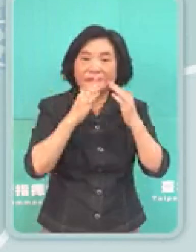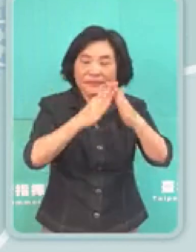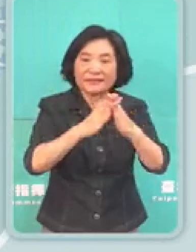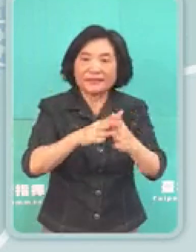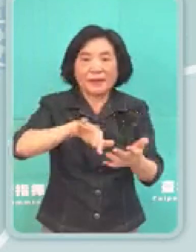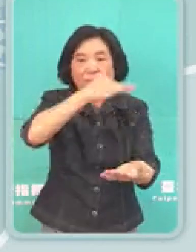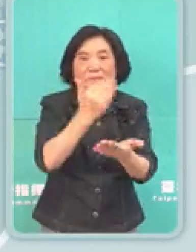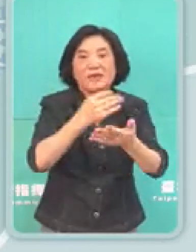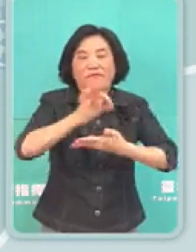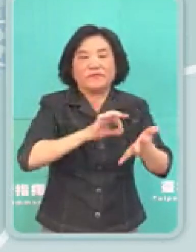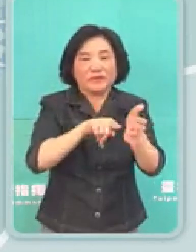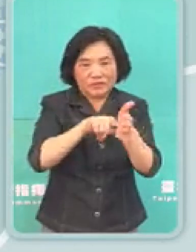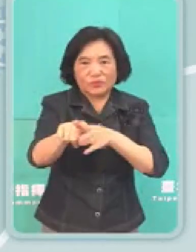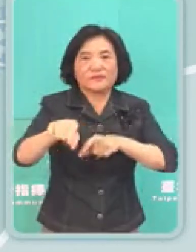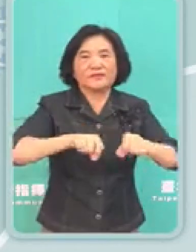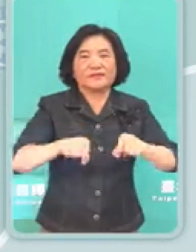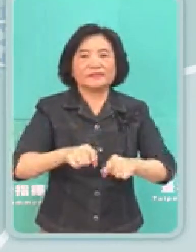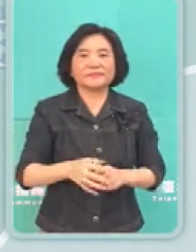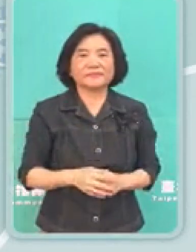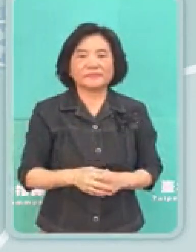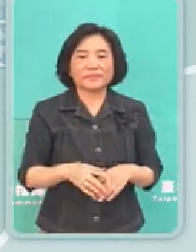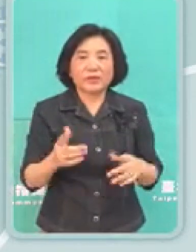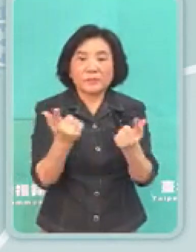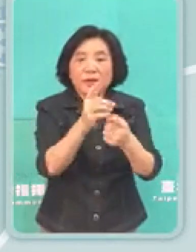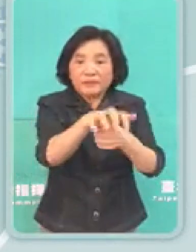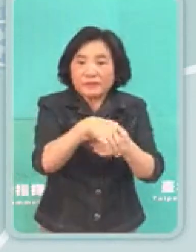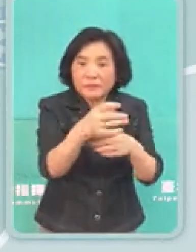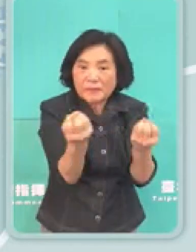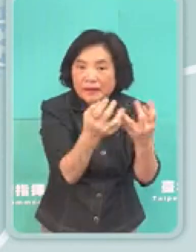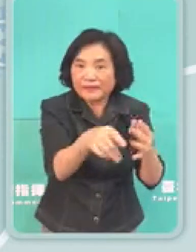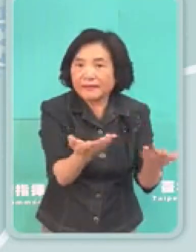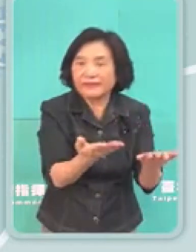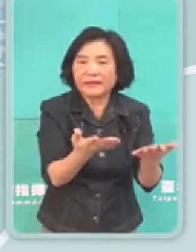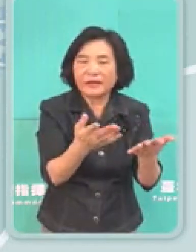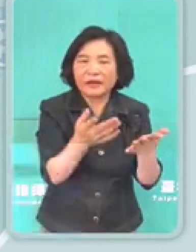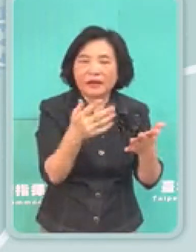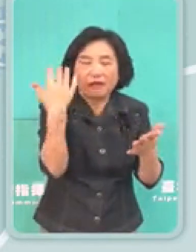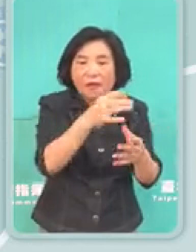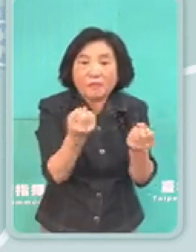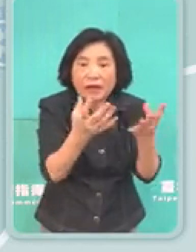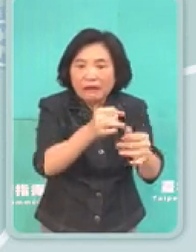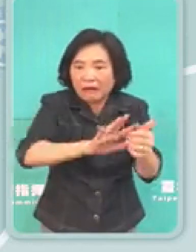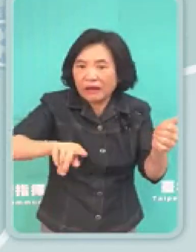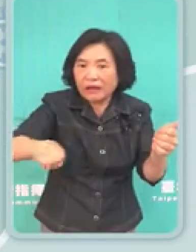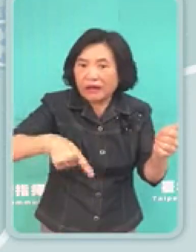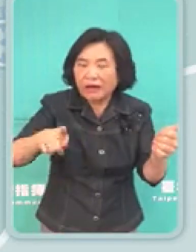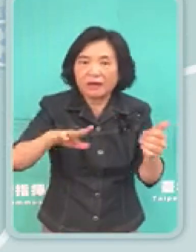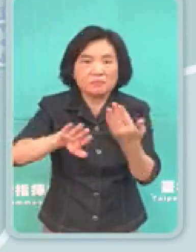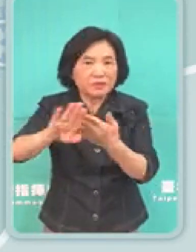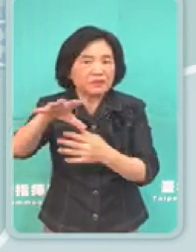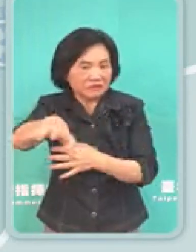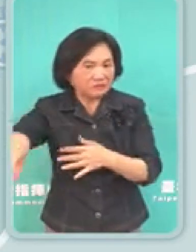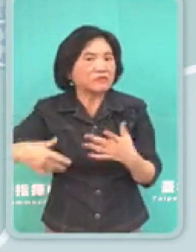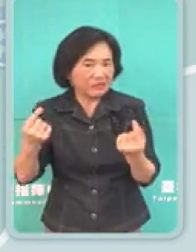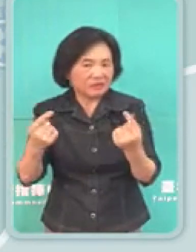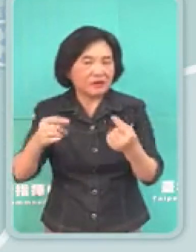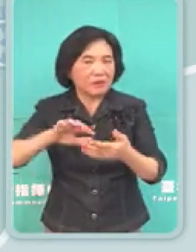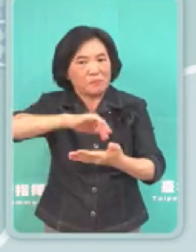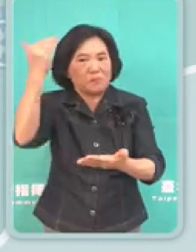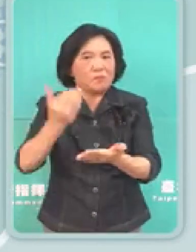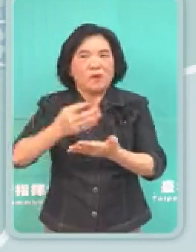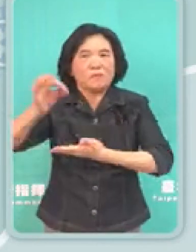发市场专案，因为发生在北农的事情，你知道，不小心同样会发生在其他的大批发市